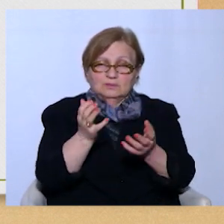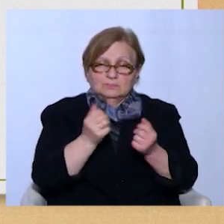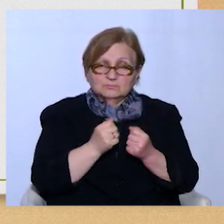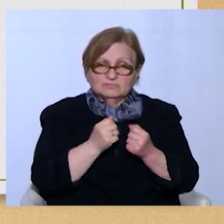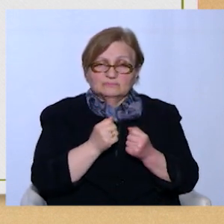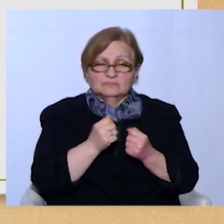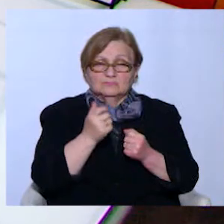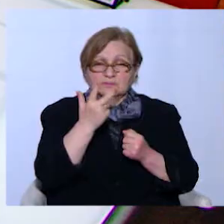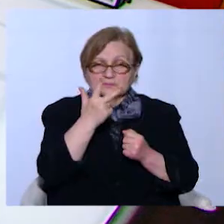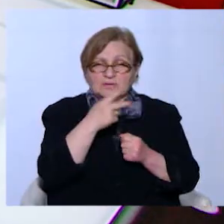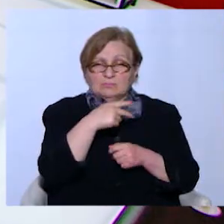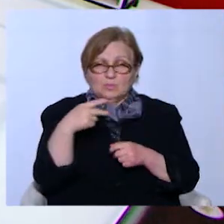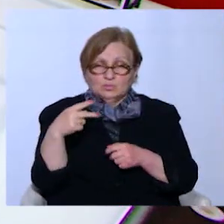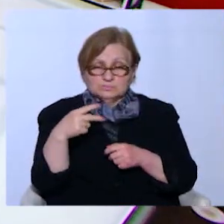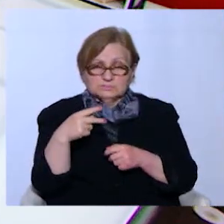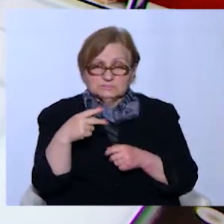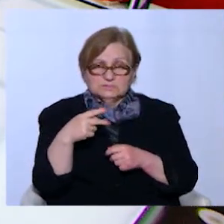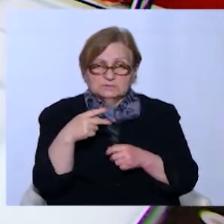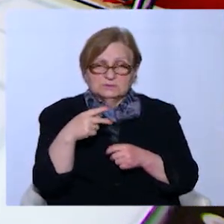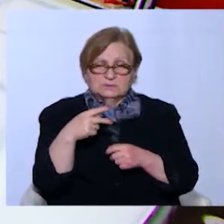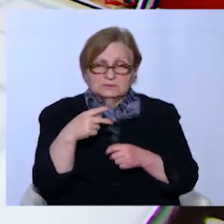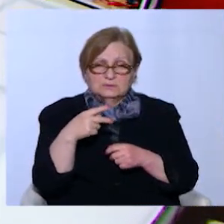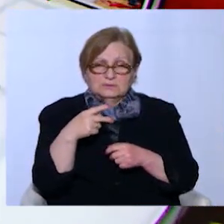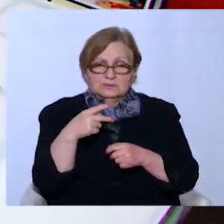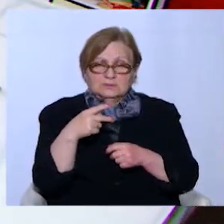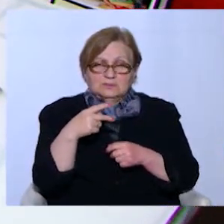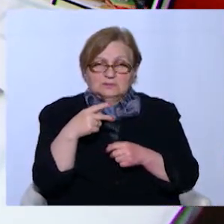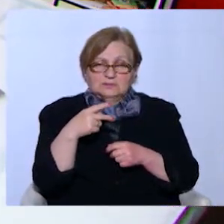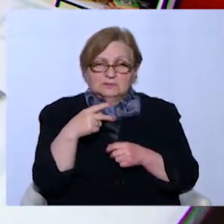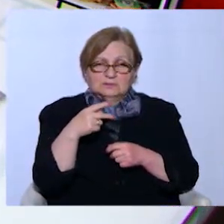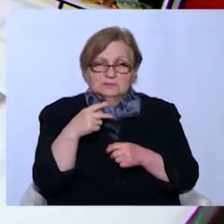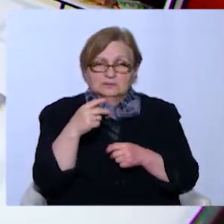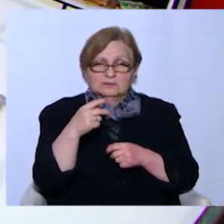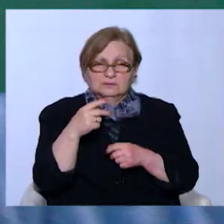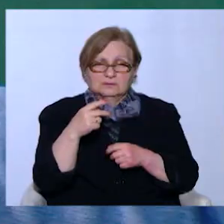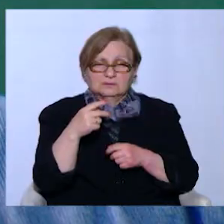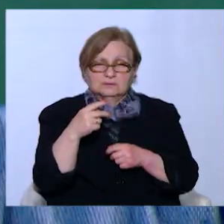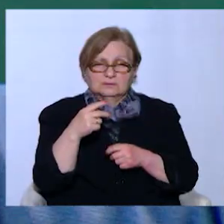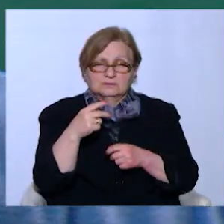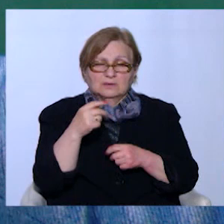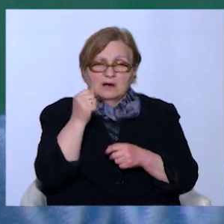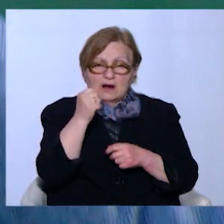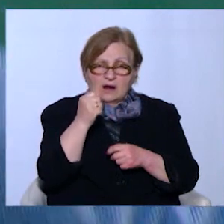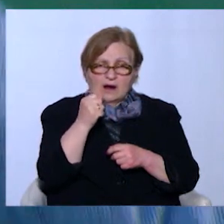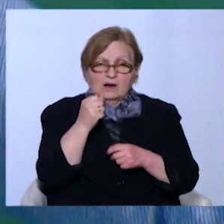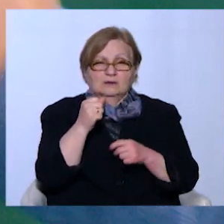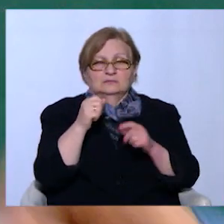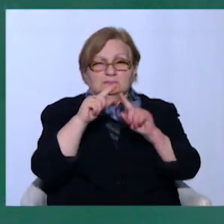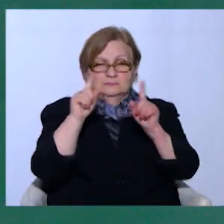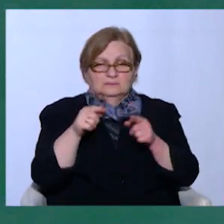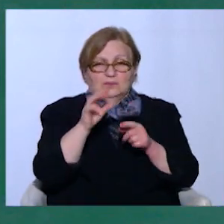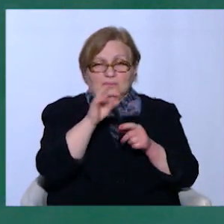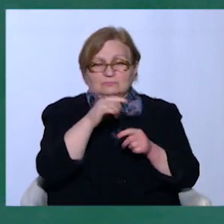ანუ 3 უდრის აჯერ 3 უდრის აჯერ 0-ს - 2